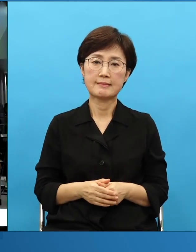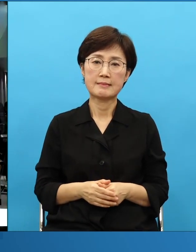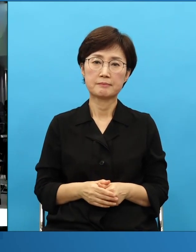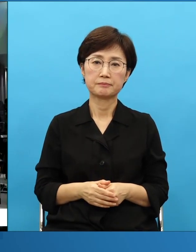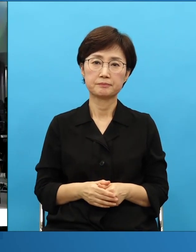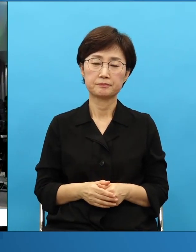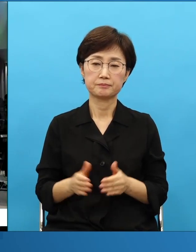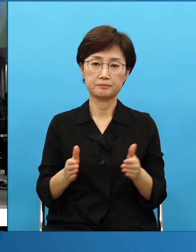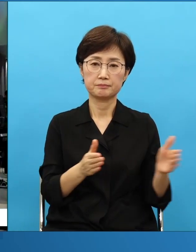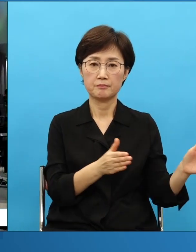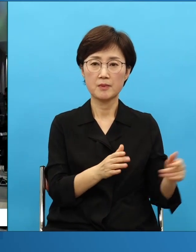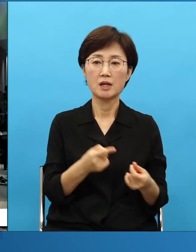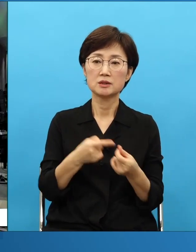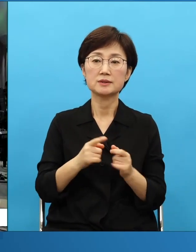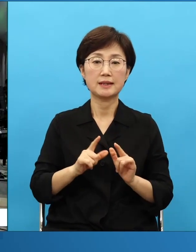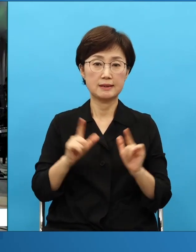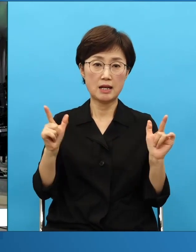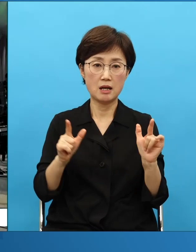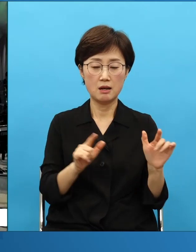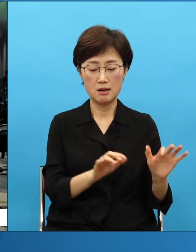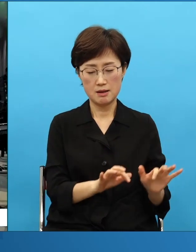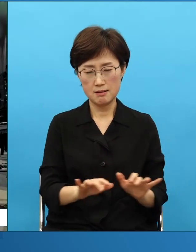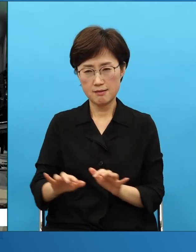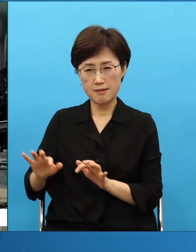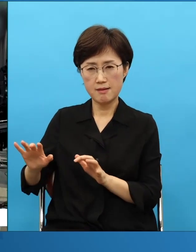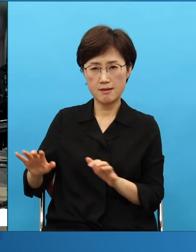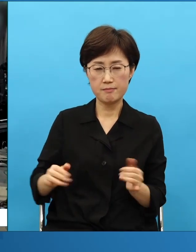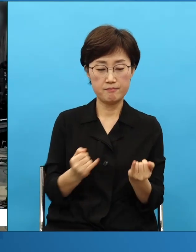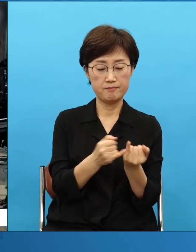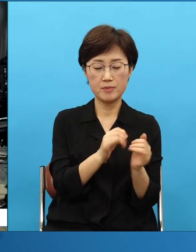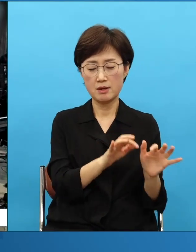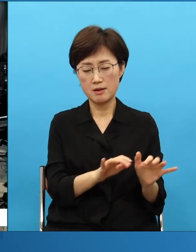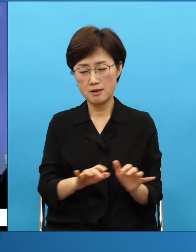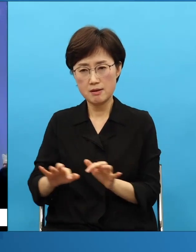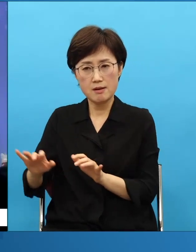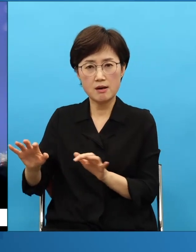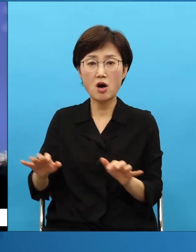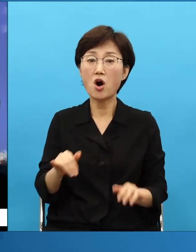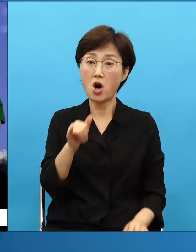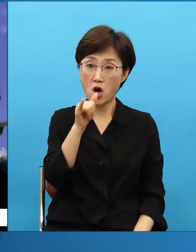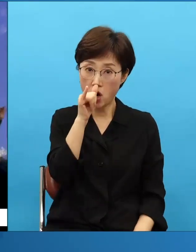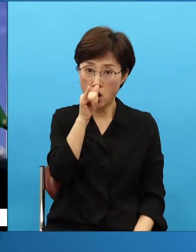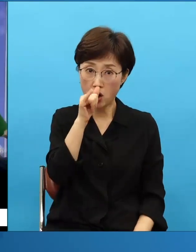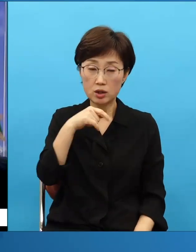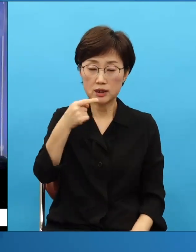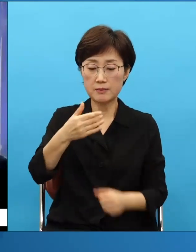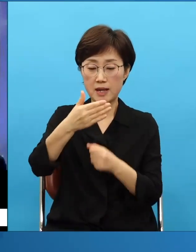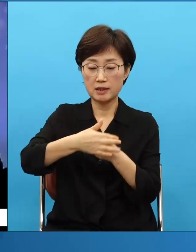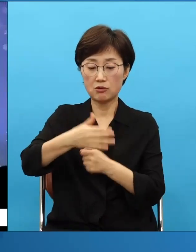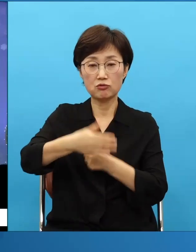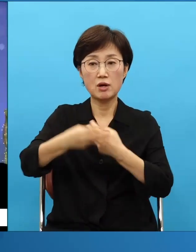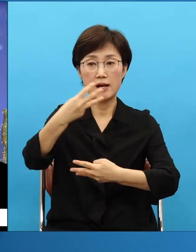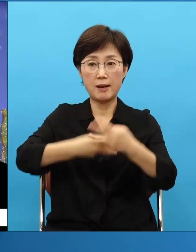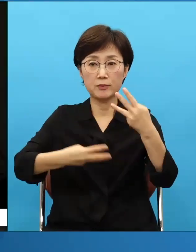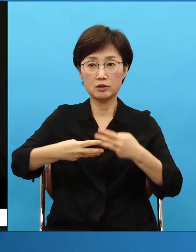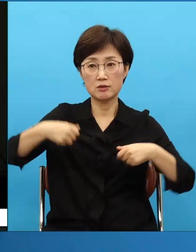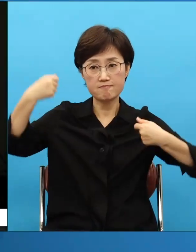한편 산업인대회 첫째 날엔 오르가니스트 김신혜 청년의 오르간 연주와 대구 렘넌트들의 워십